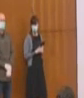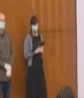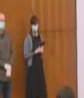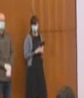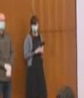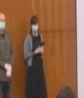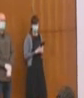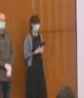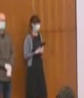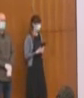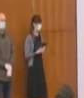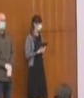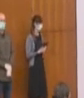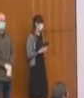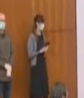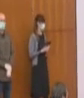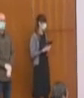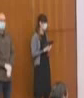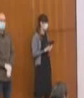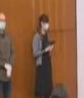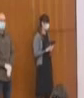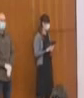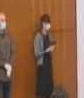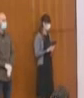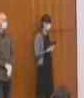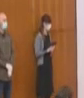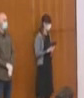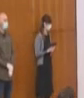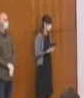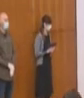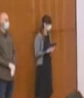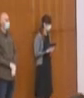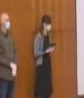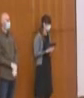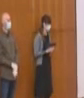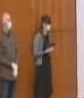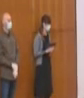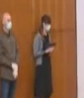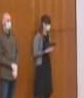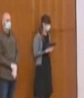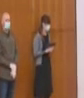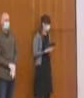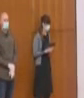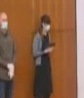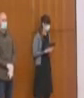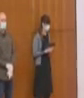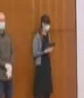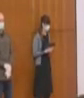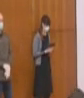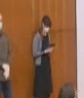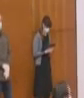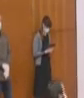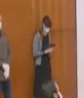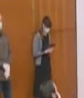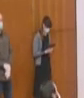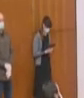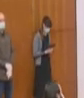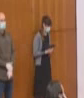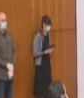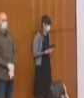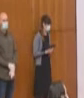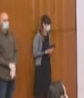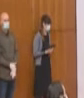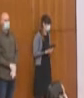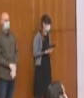i sami rekli? Hvala. Što se tiče vašeg trećeg pitanja, vlada ne može da donese dekret koji bi se odnosio na privatni